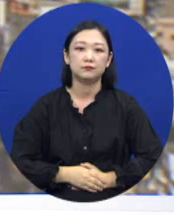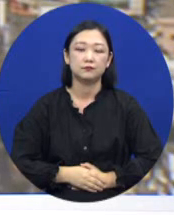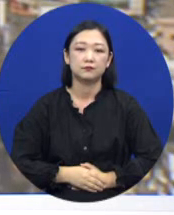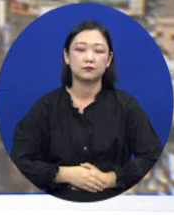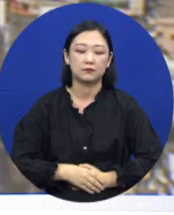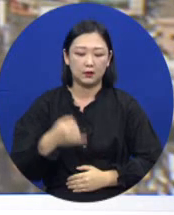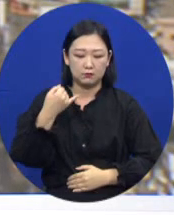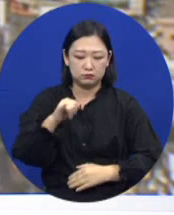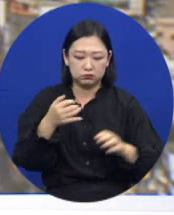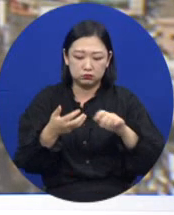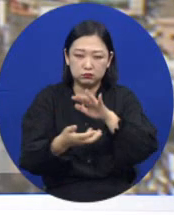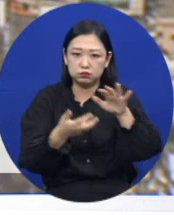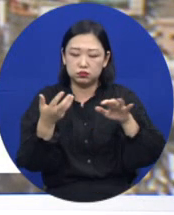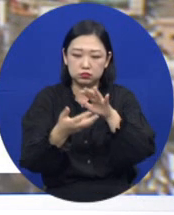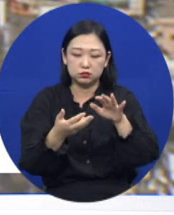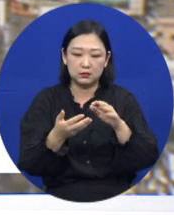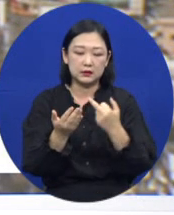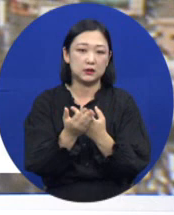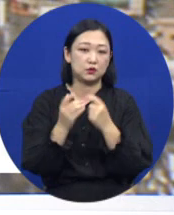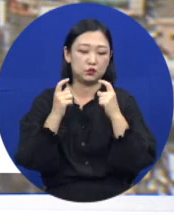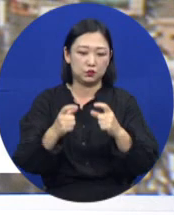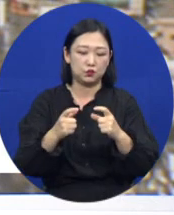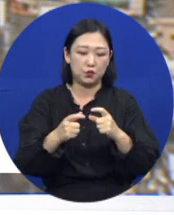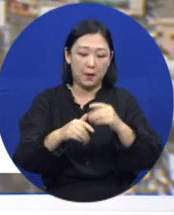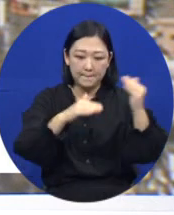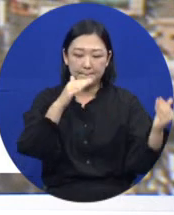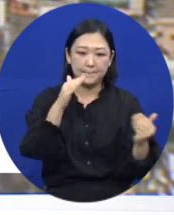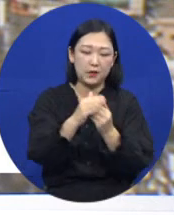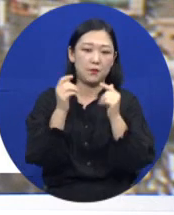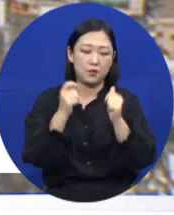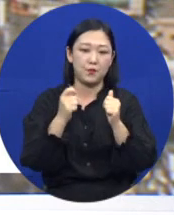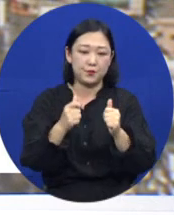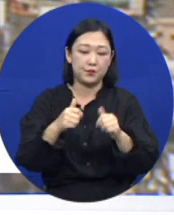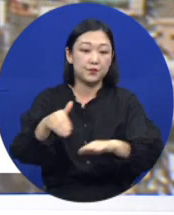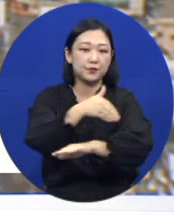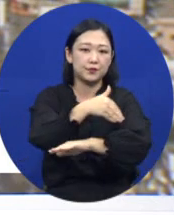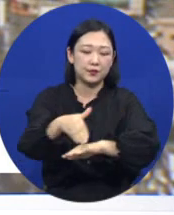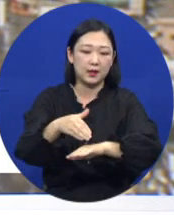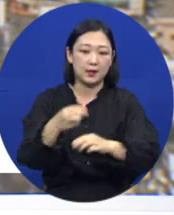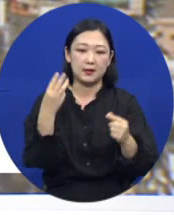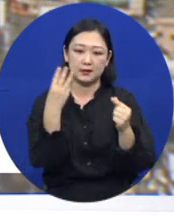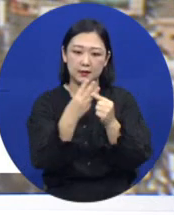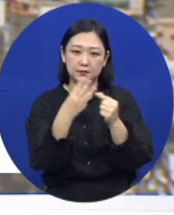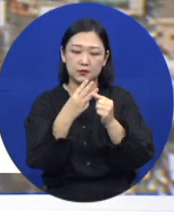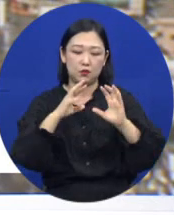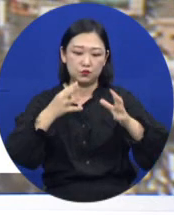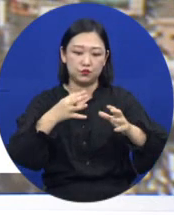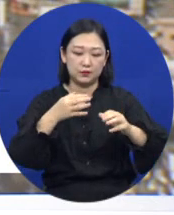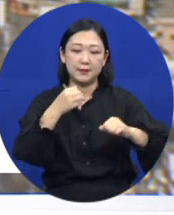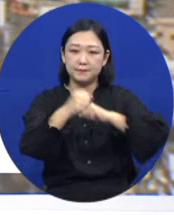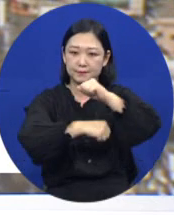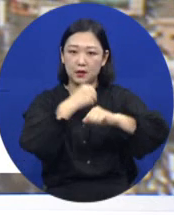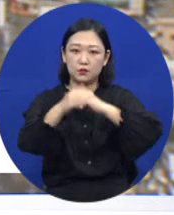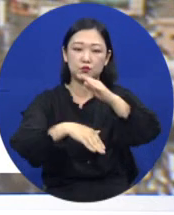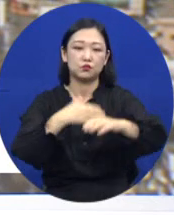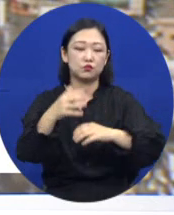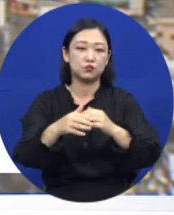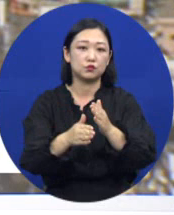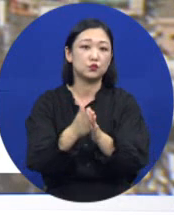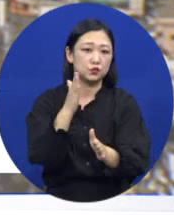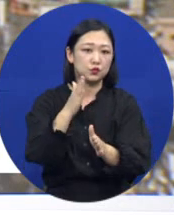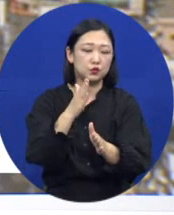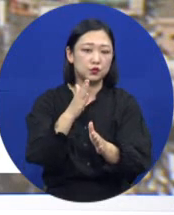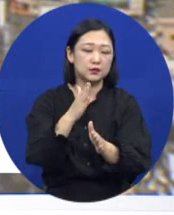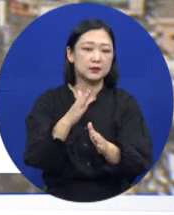부실 논란에 휘말렸던 제주도에 최상위 법정 계획인 제 3차 국제자유도시 종합계획 아니 도